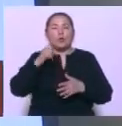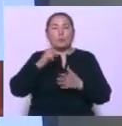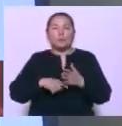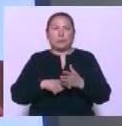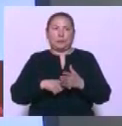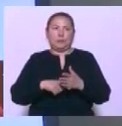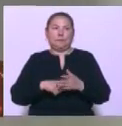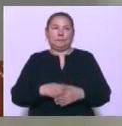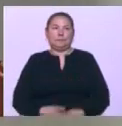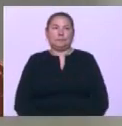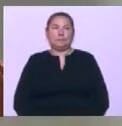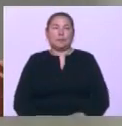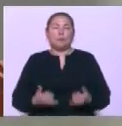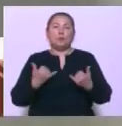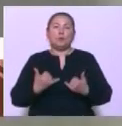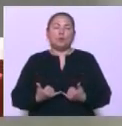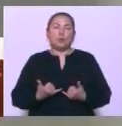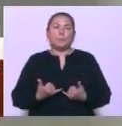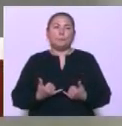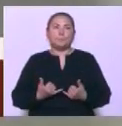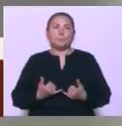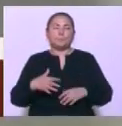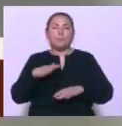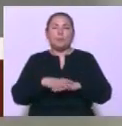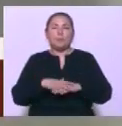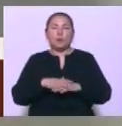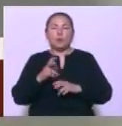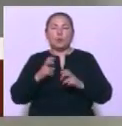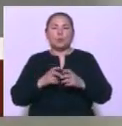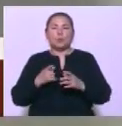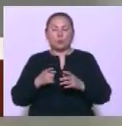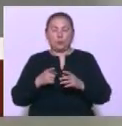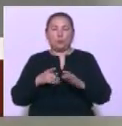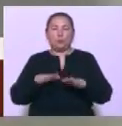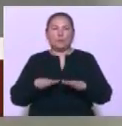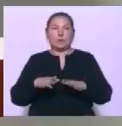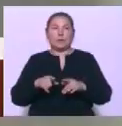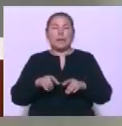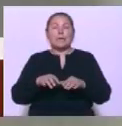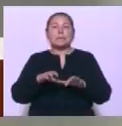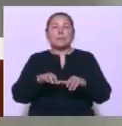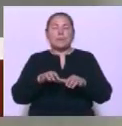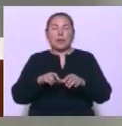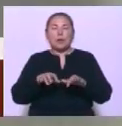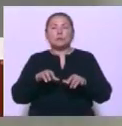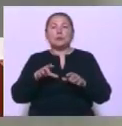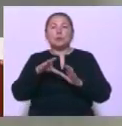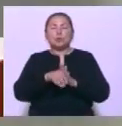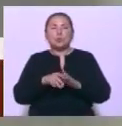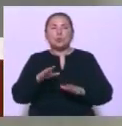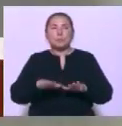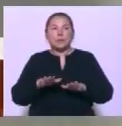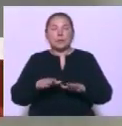екенін тілге тиек етті. Бүгінгі банктің өнімдері, интернет өнімдері, цифрлық өнімдері артқан сайын